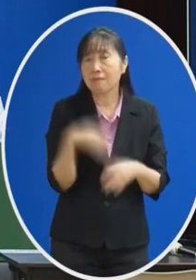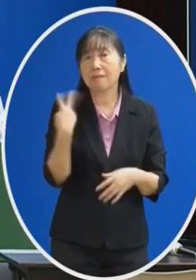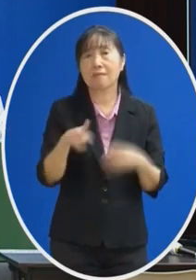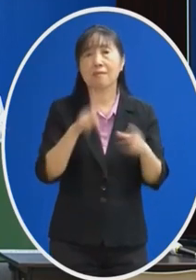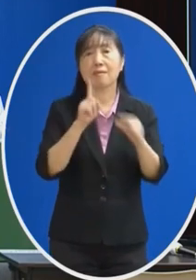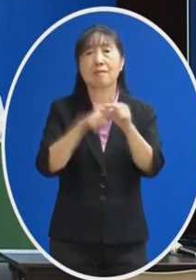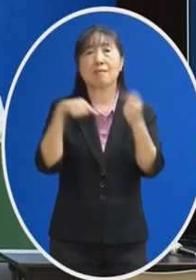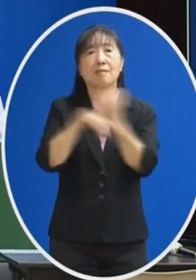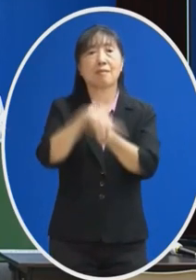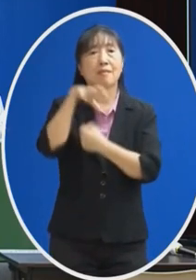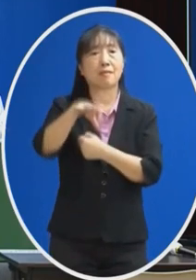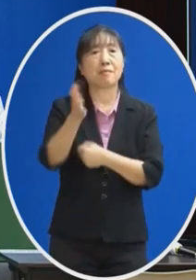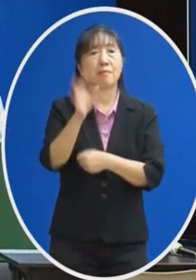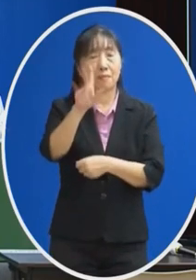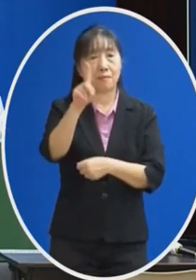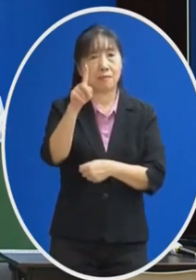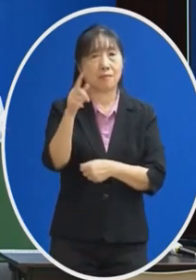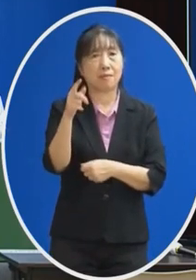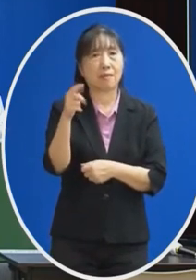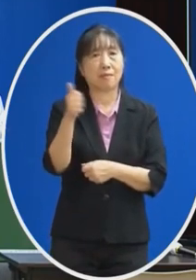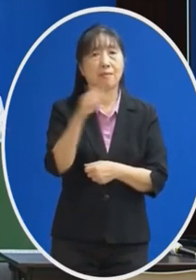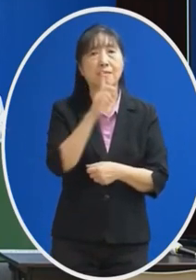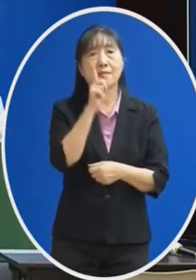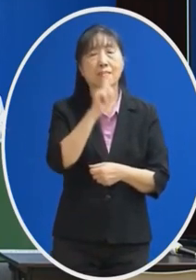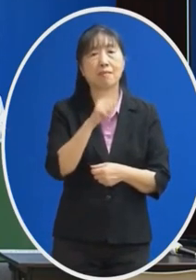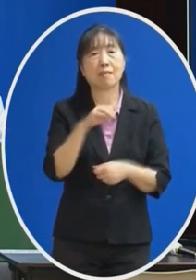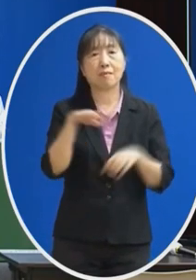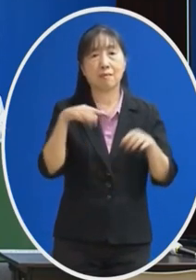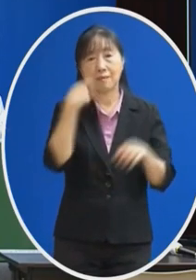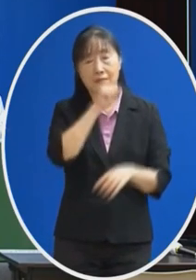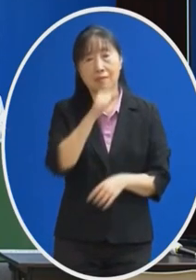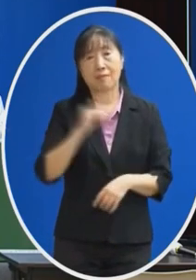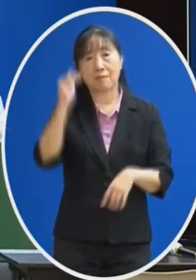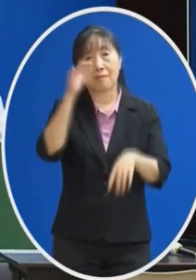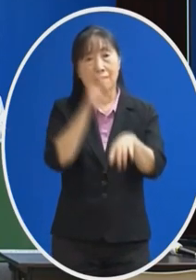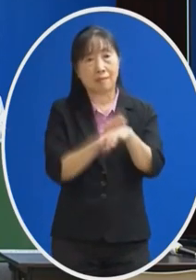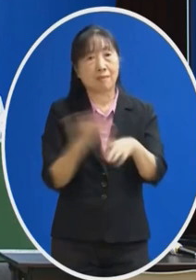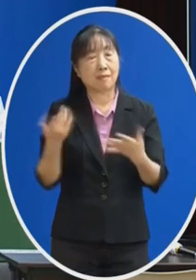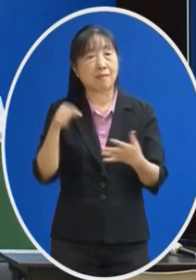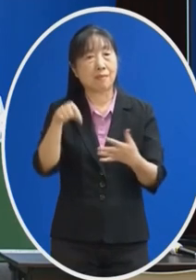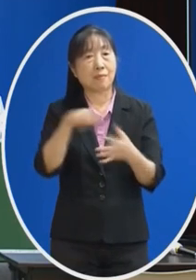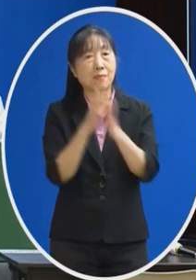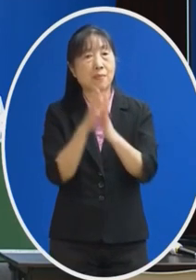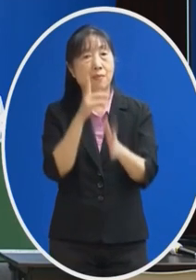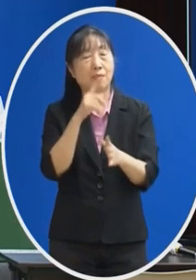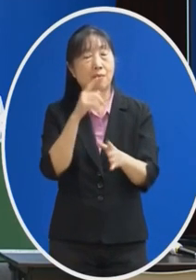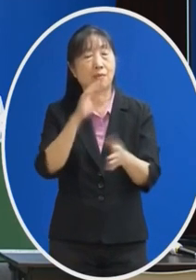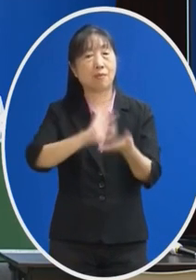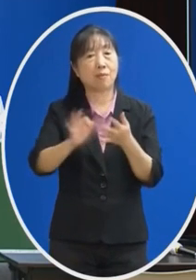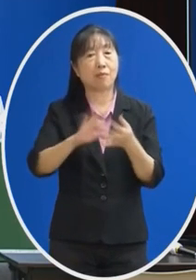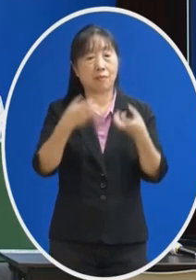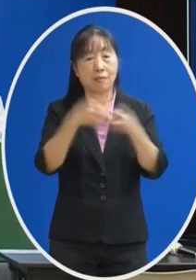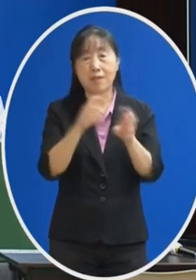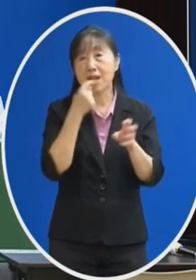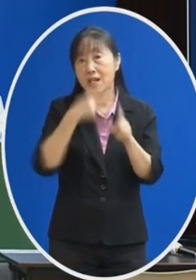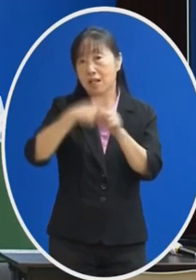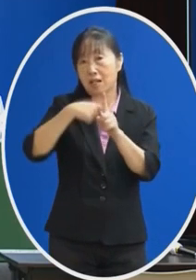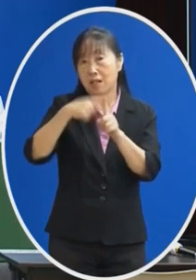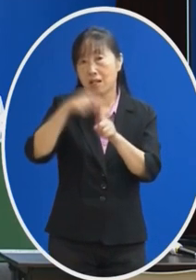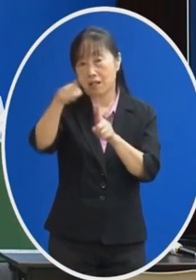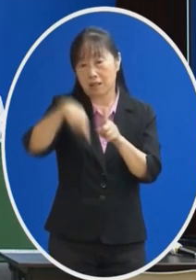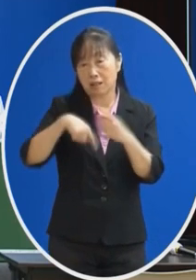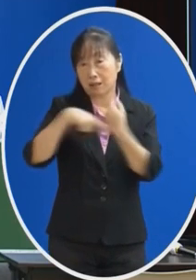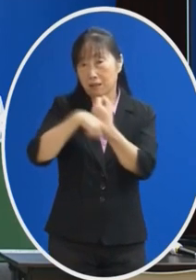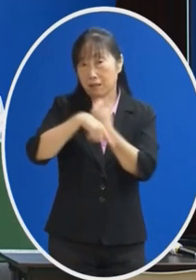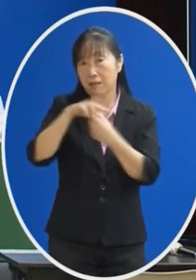院院士陈培哲他有表示哦，说台湾的高端跟联雅采用的都是蛋白质次单位疫苗研发的这个技术，